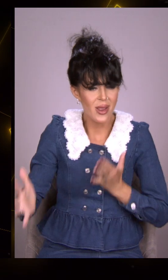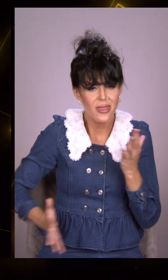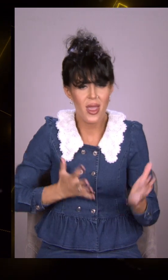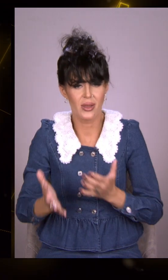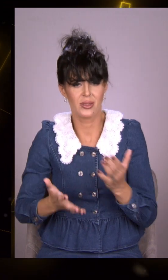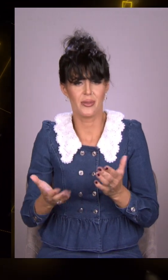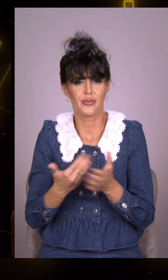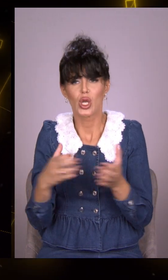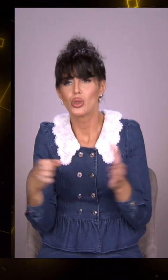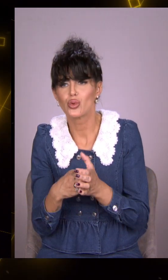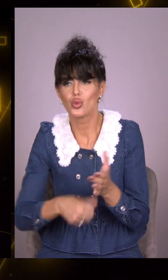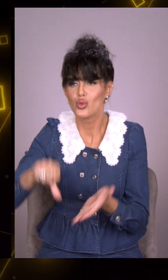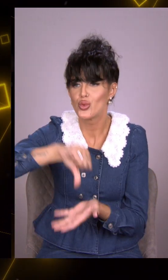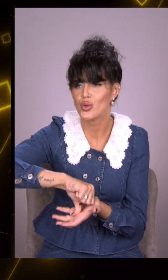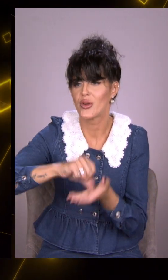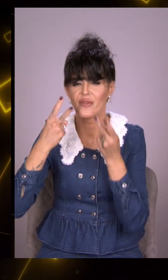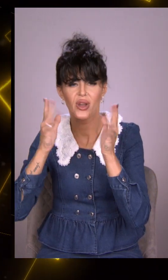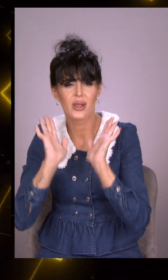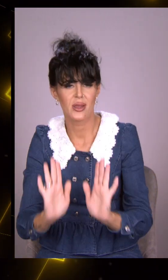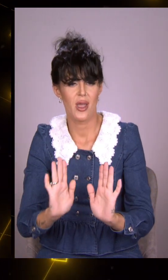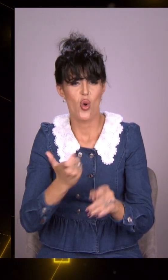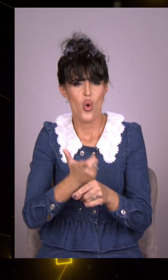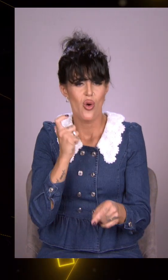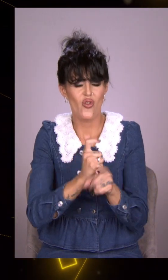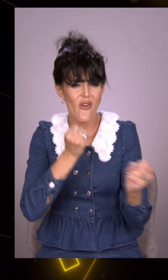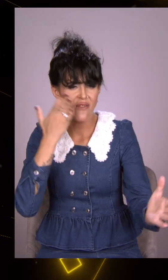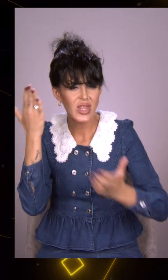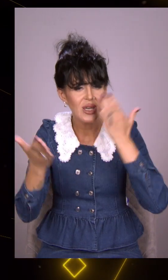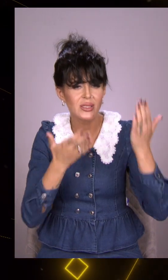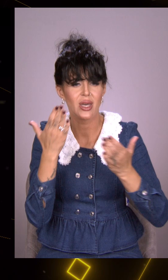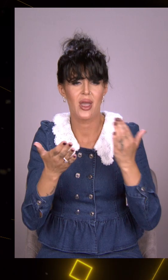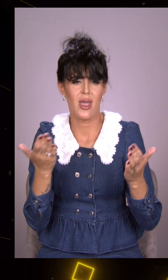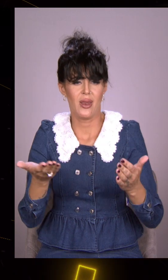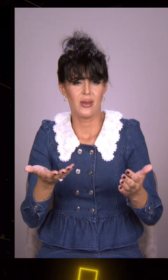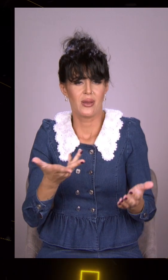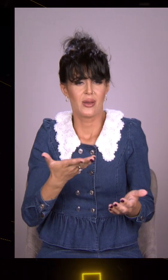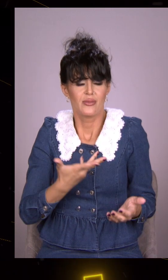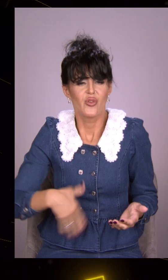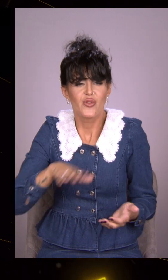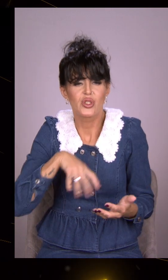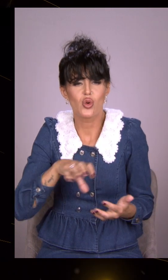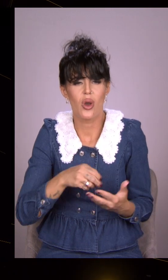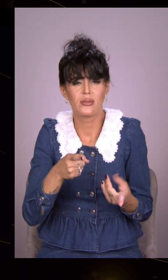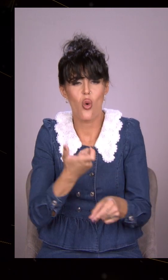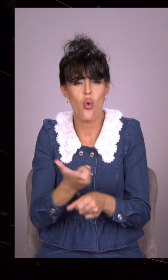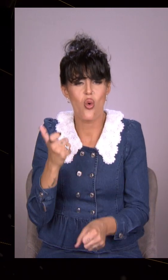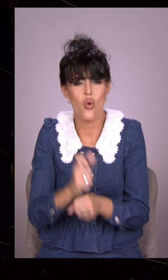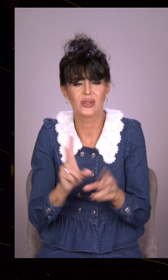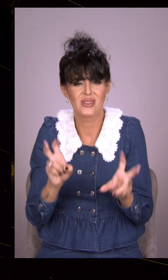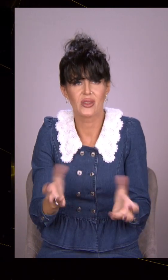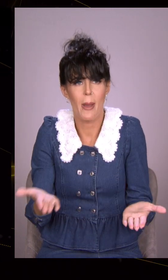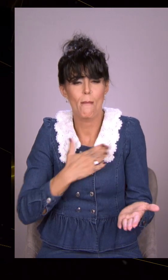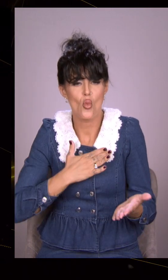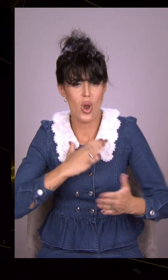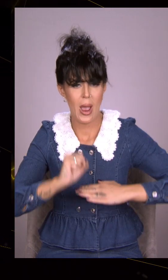Деякий гурточок, вона, мам, я хочу теж. Мам, я тобі те поможу. Вона була моя